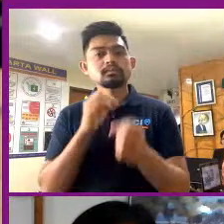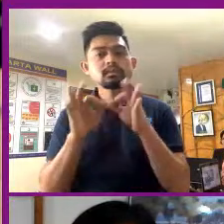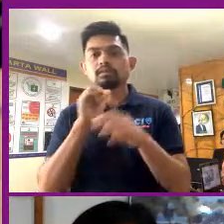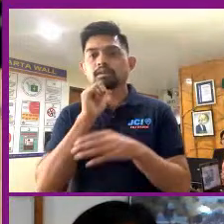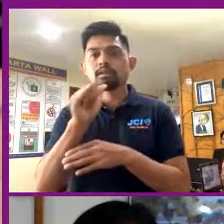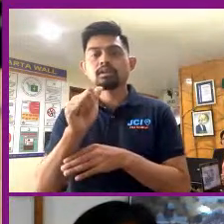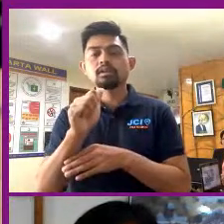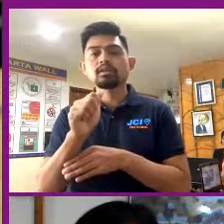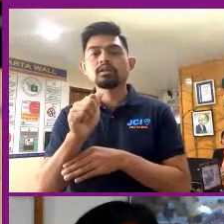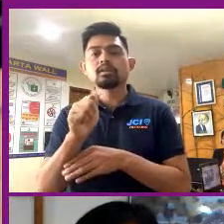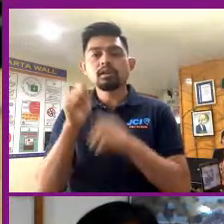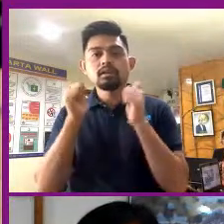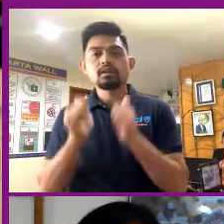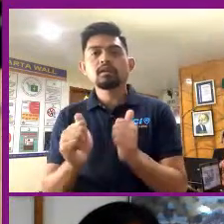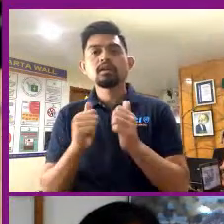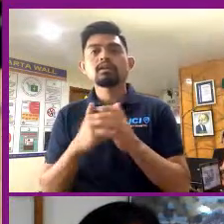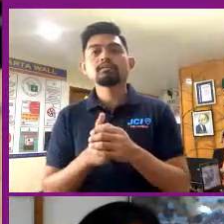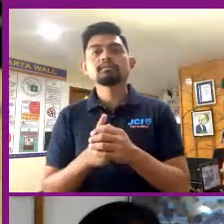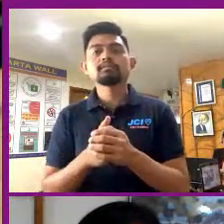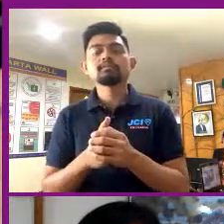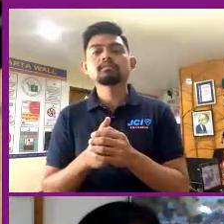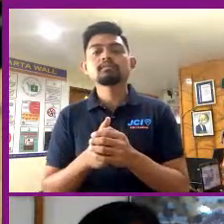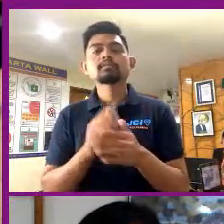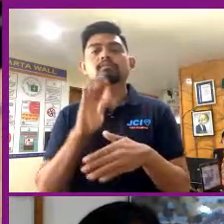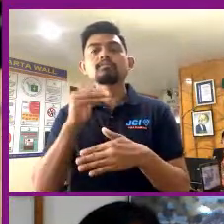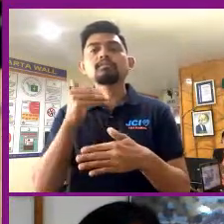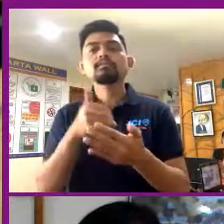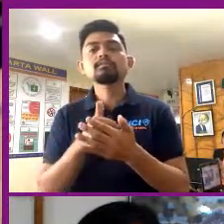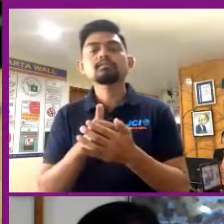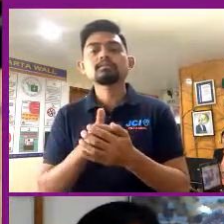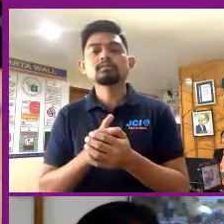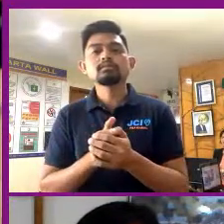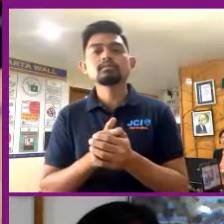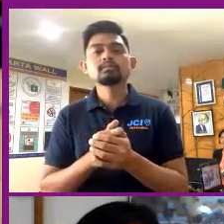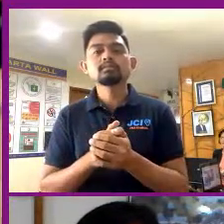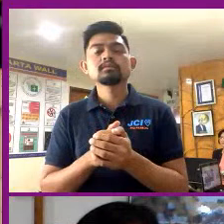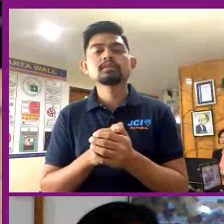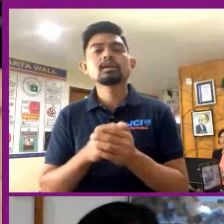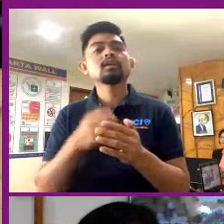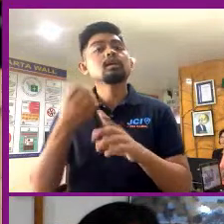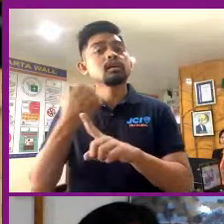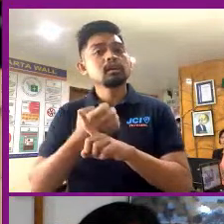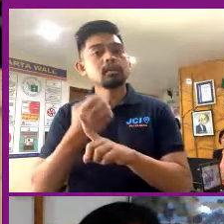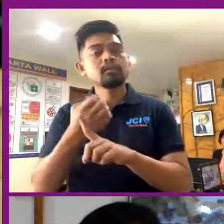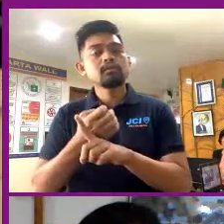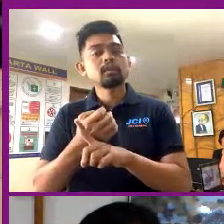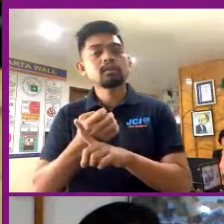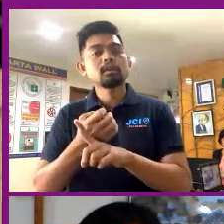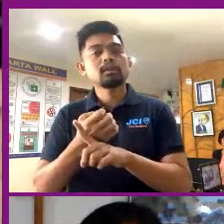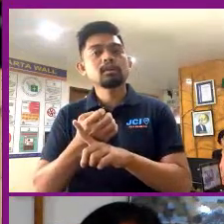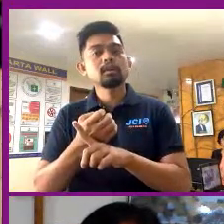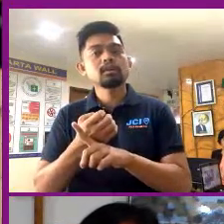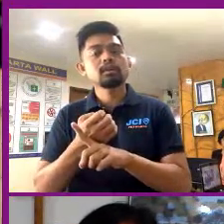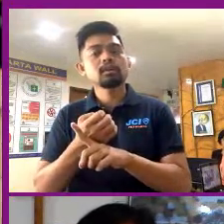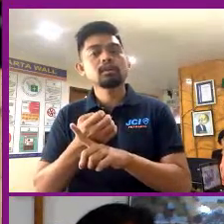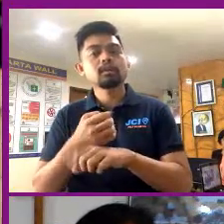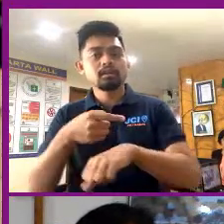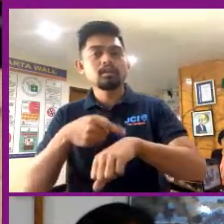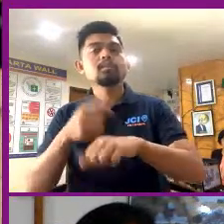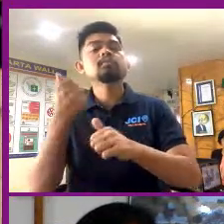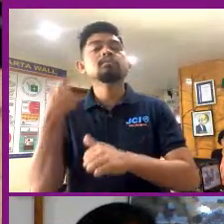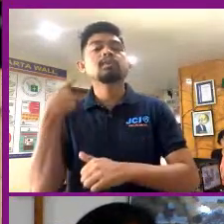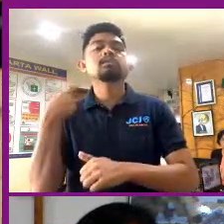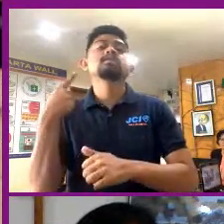kaya ng the whole year, ano, at least every quarter, meron silang